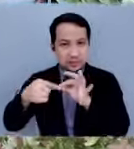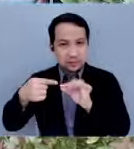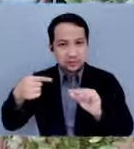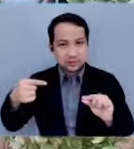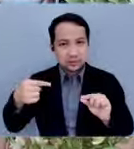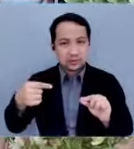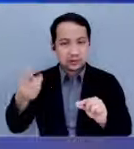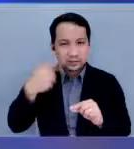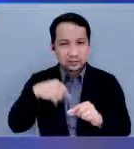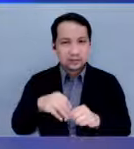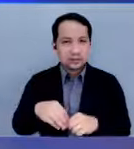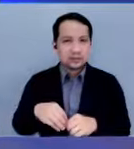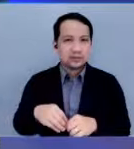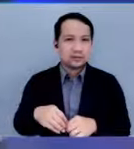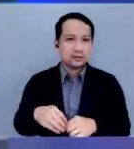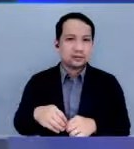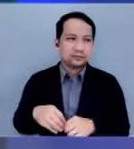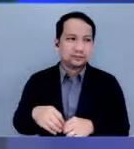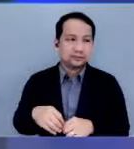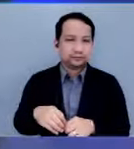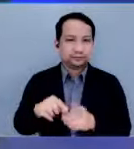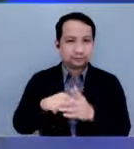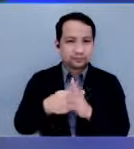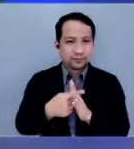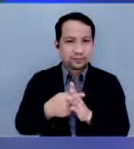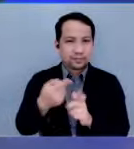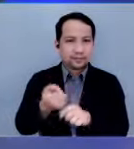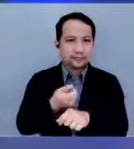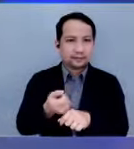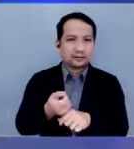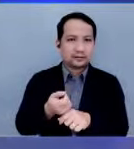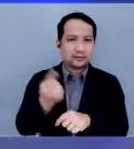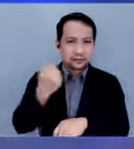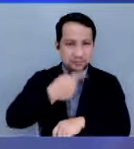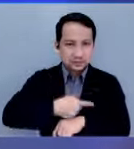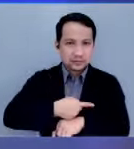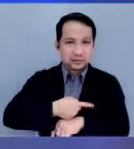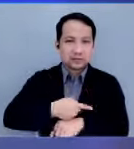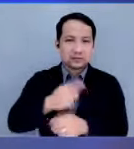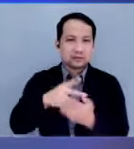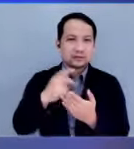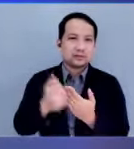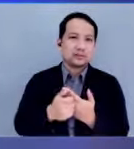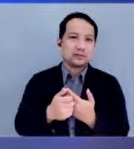Nung pagka beginner po talaga, umaabot ng isang araw sa isang project. Pero kapag